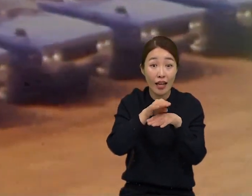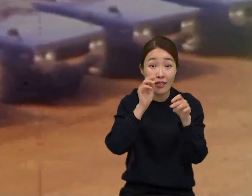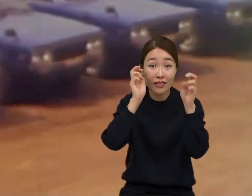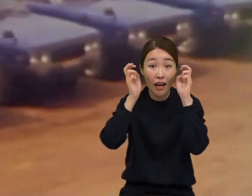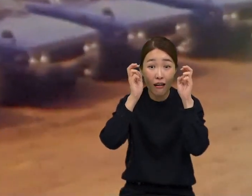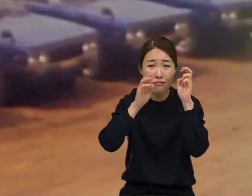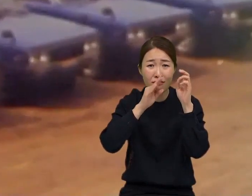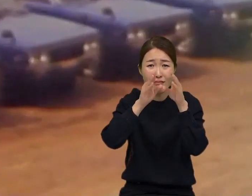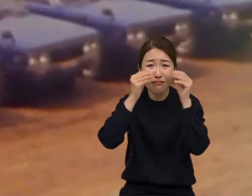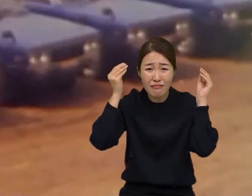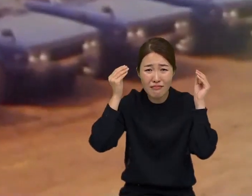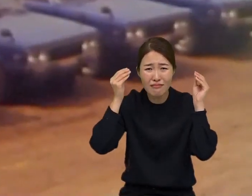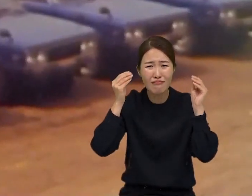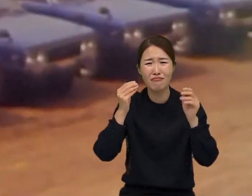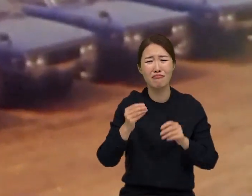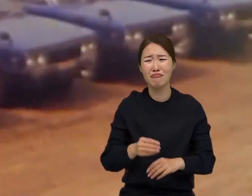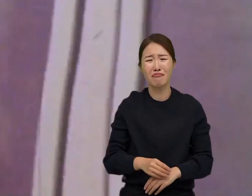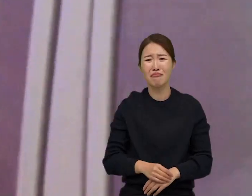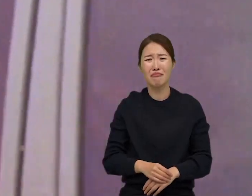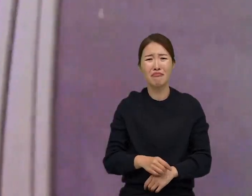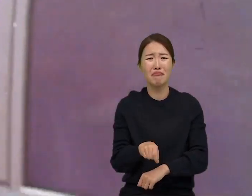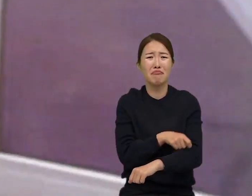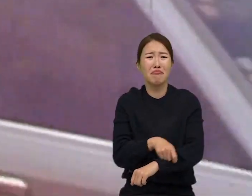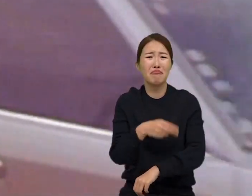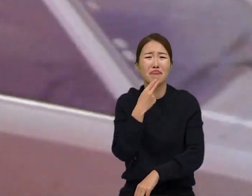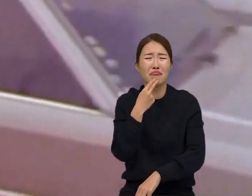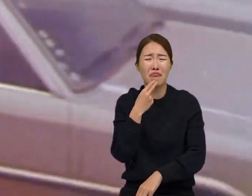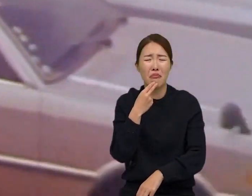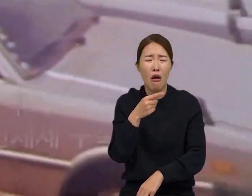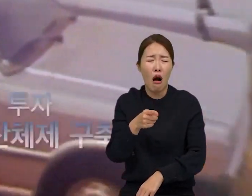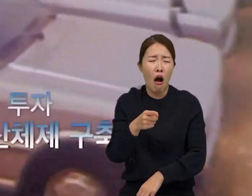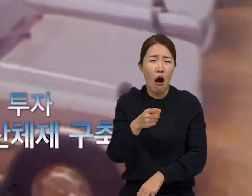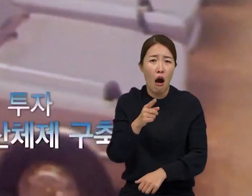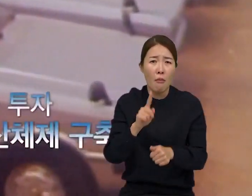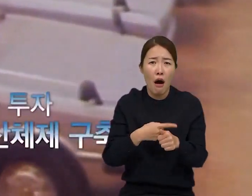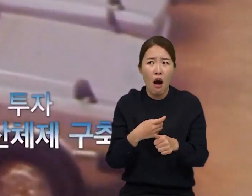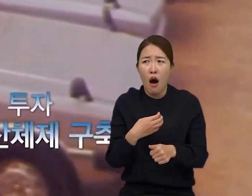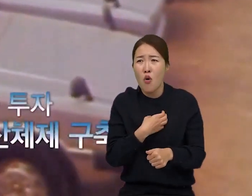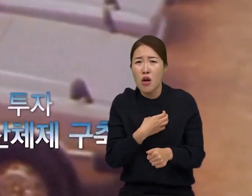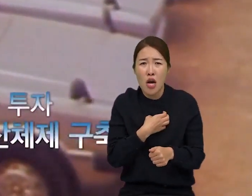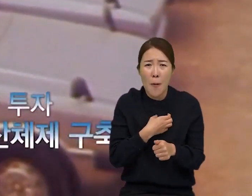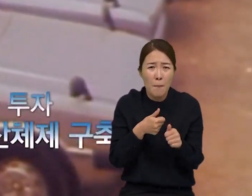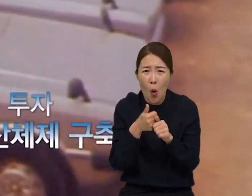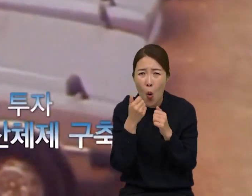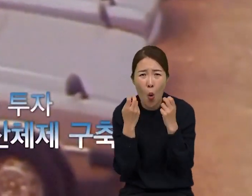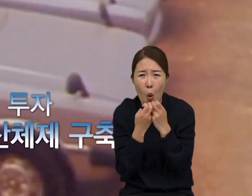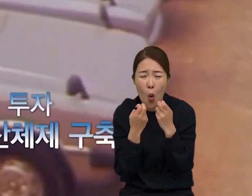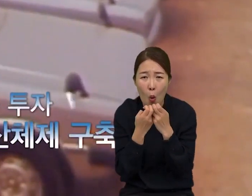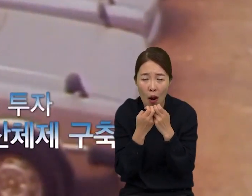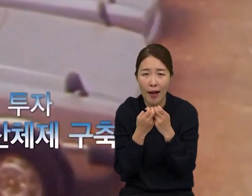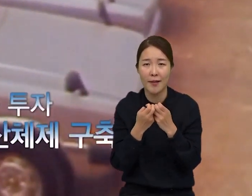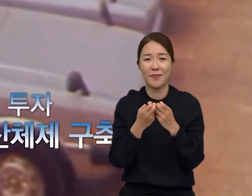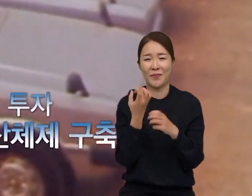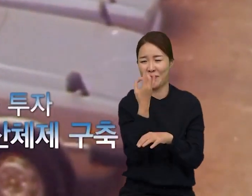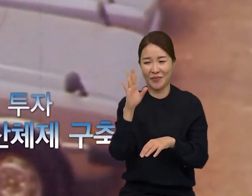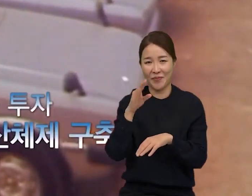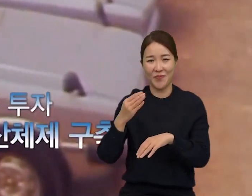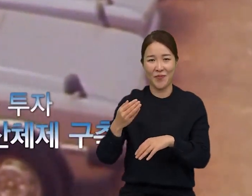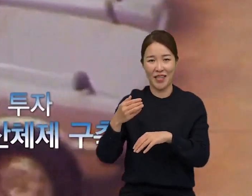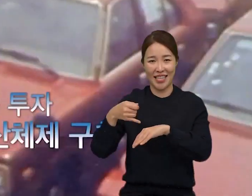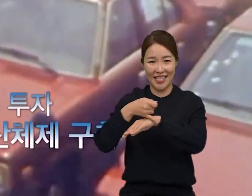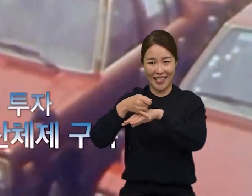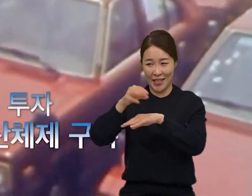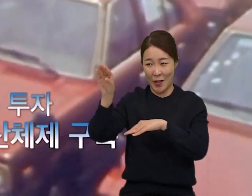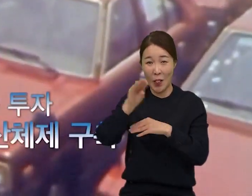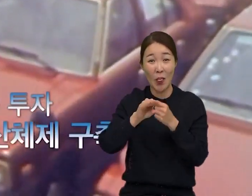존립이 의문시됐다. 위기의 극복 방향은 단일 모델의 소형차에 집중 투자하여 수출을